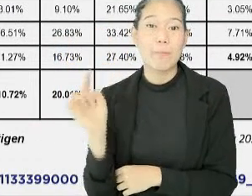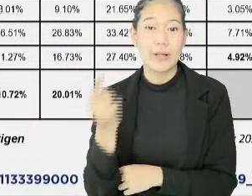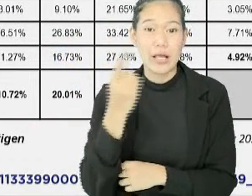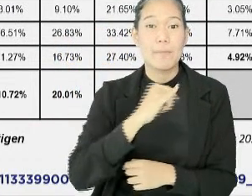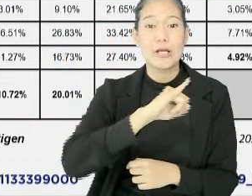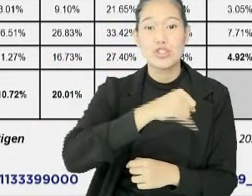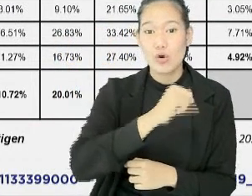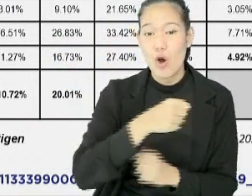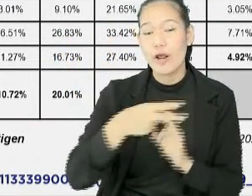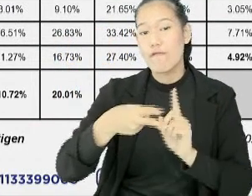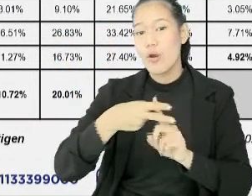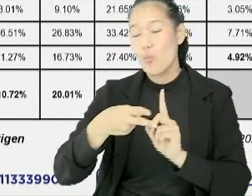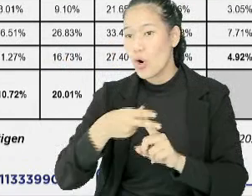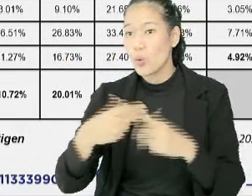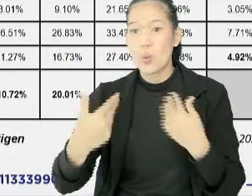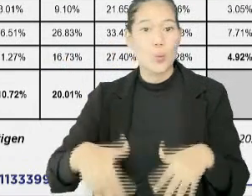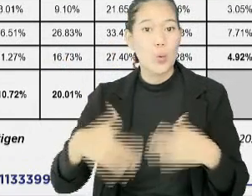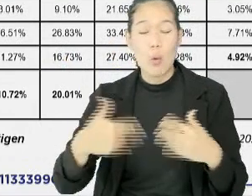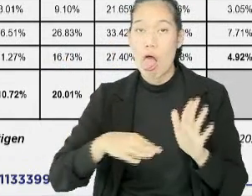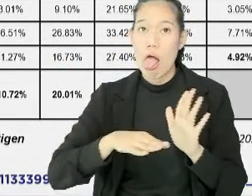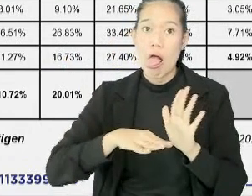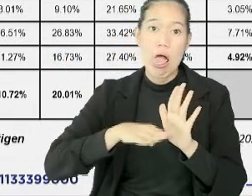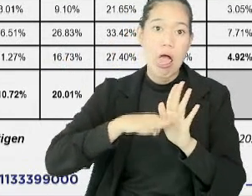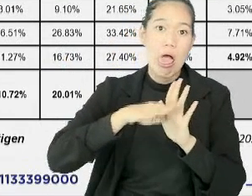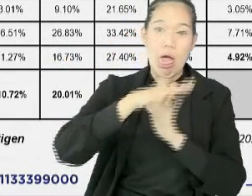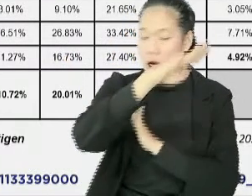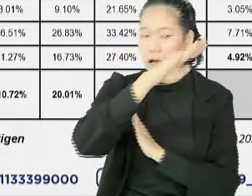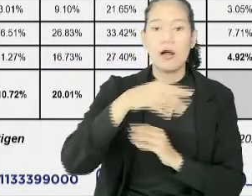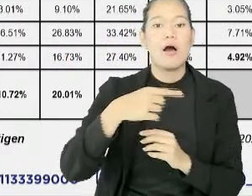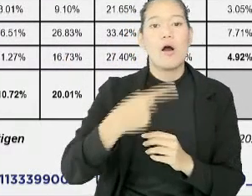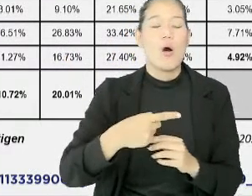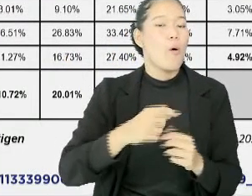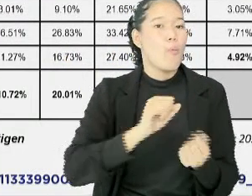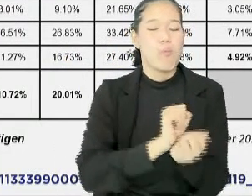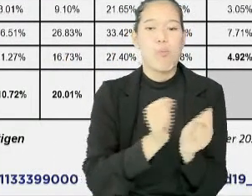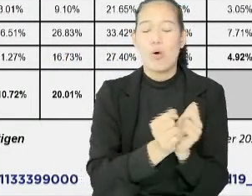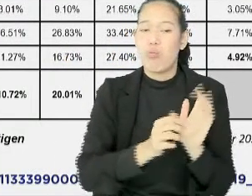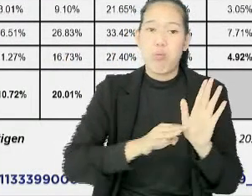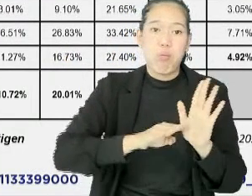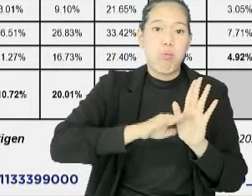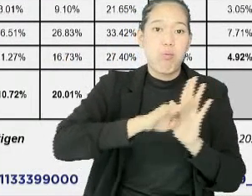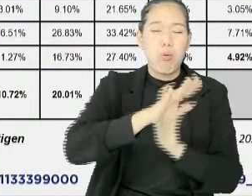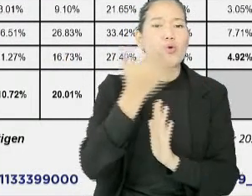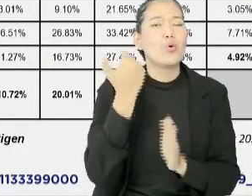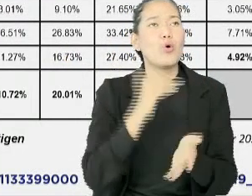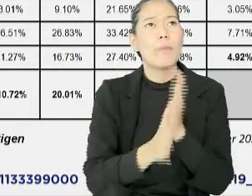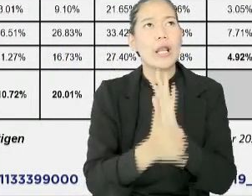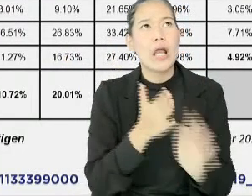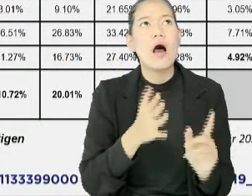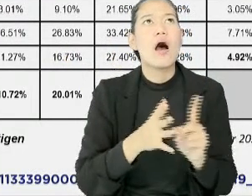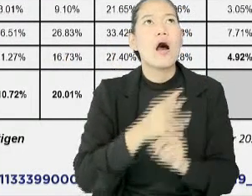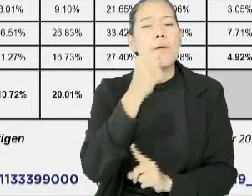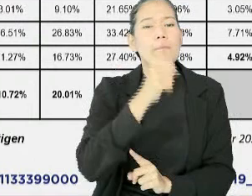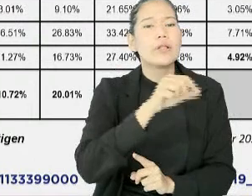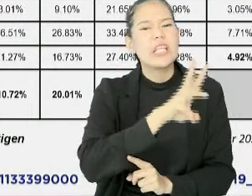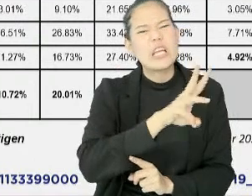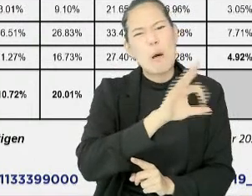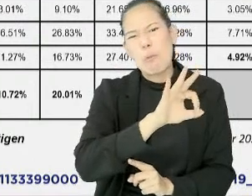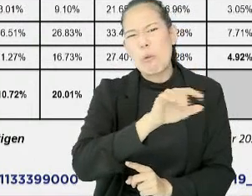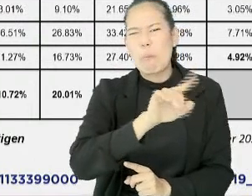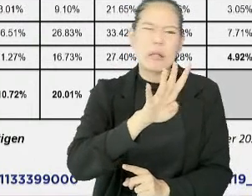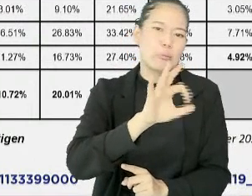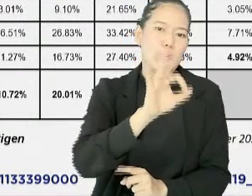januari-februari di ternyata lagi tinggi-tingginya positif tired kita tinggi banget bahkan pernah mencapai Hai sekitar